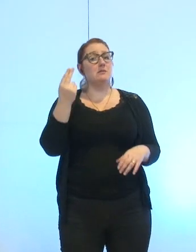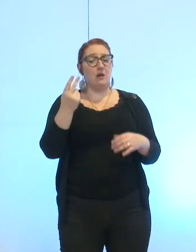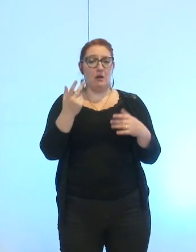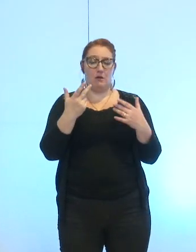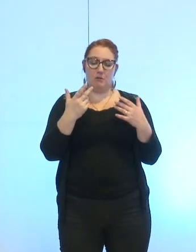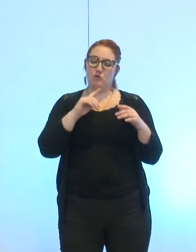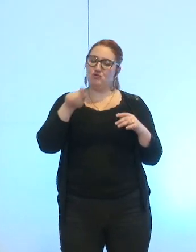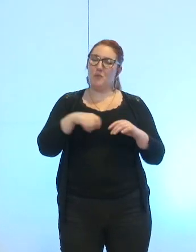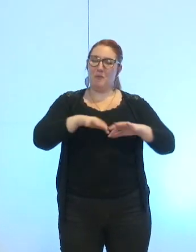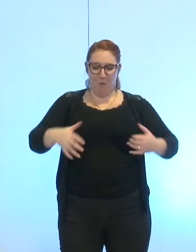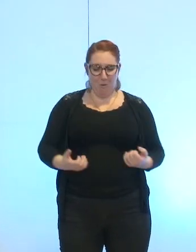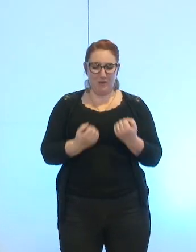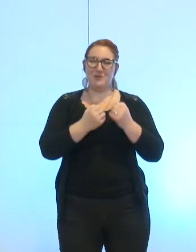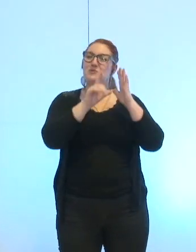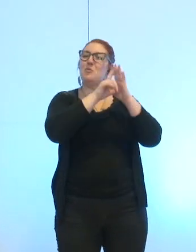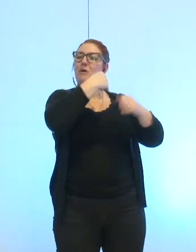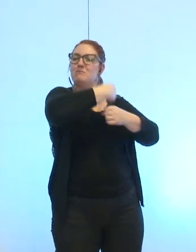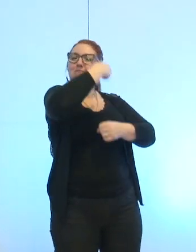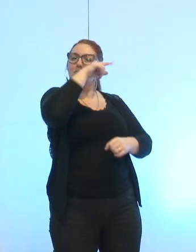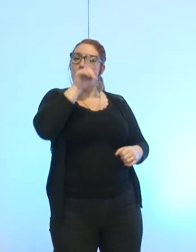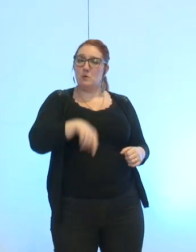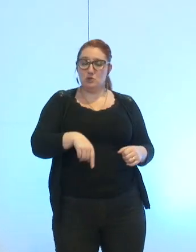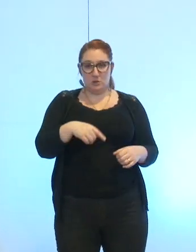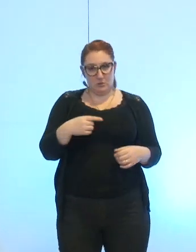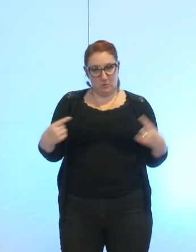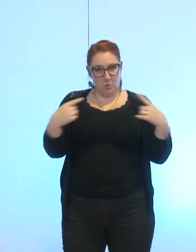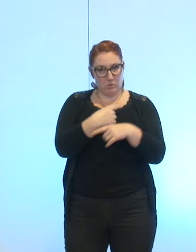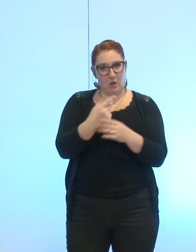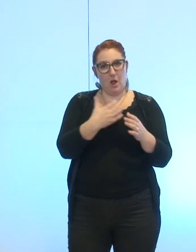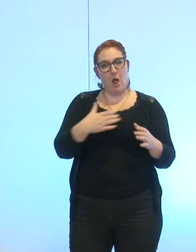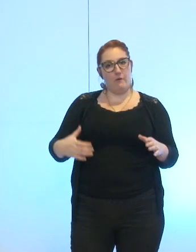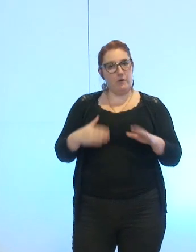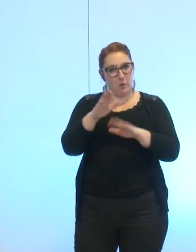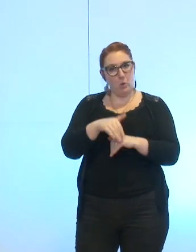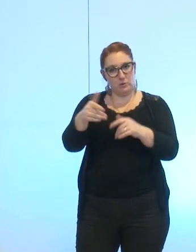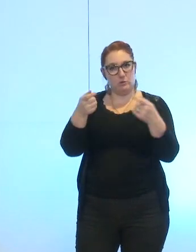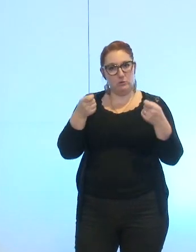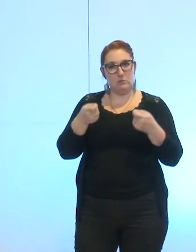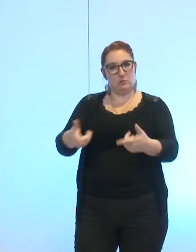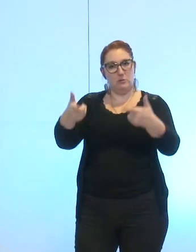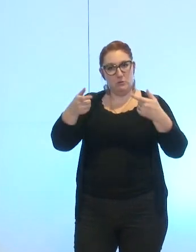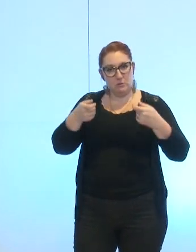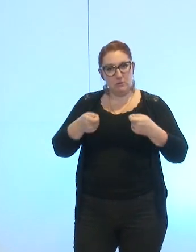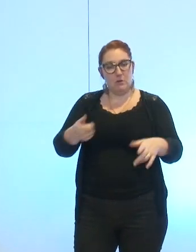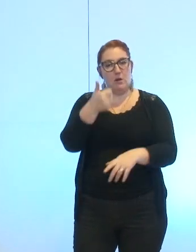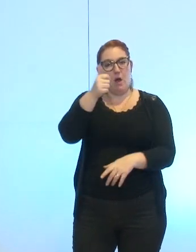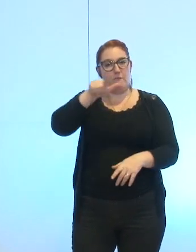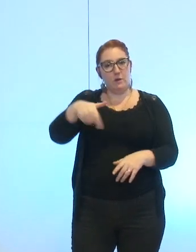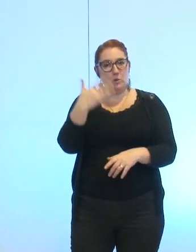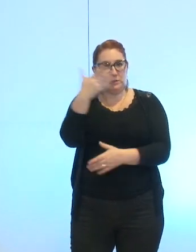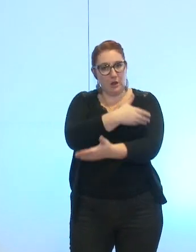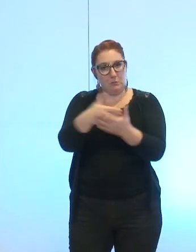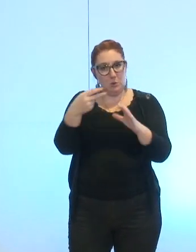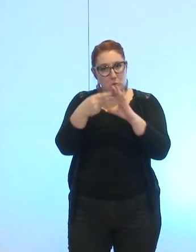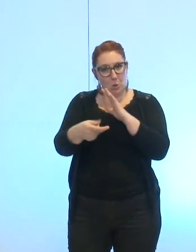compétences obligatoires et à un niveau élevé environ 2,5 million d'euros par an